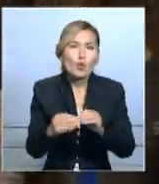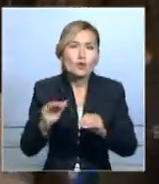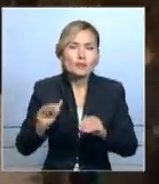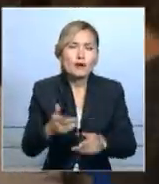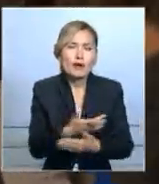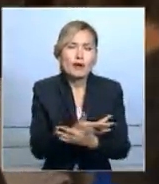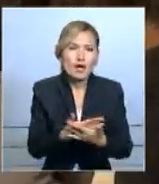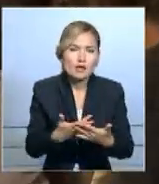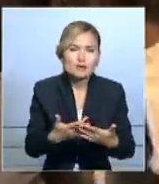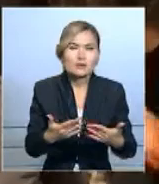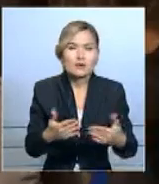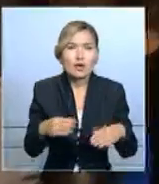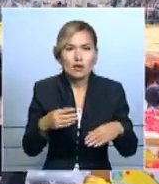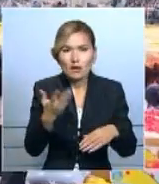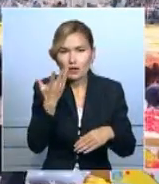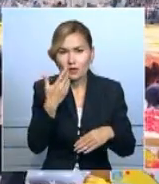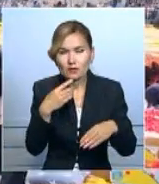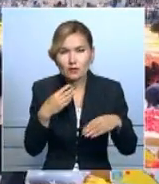жиналған.